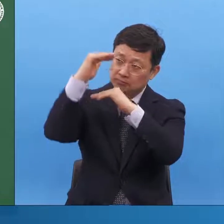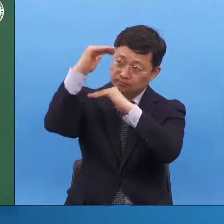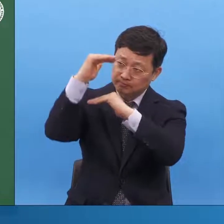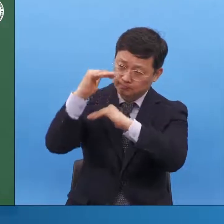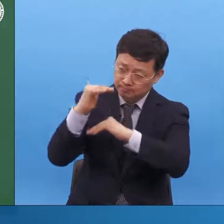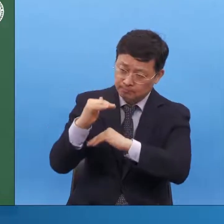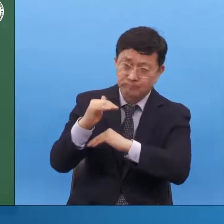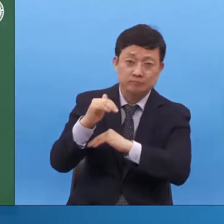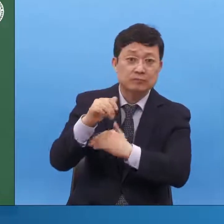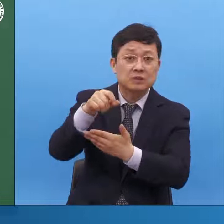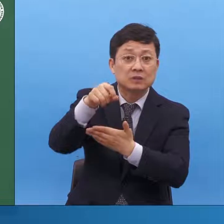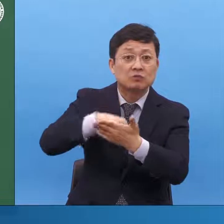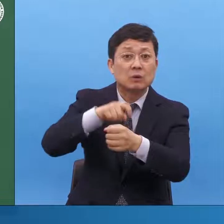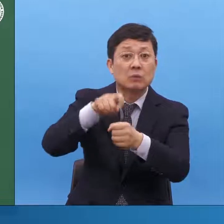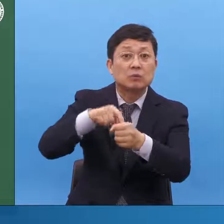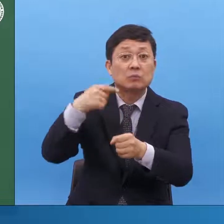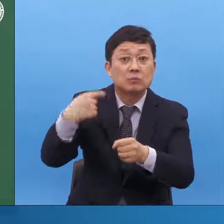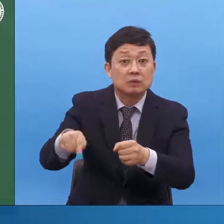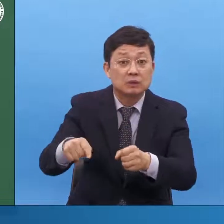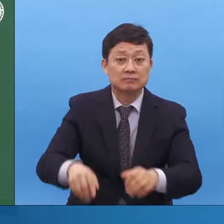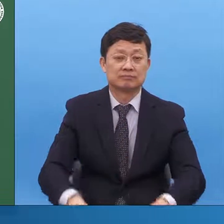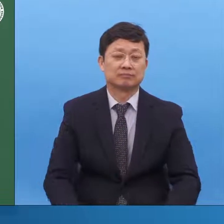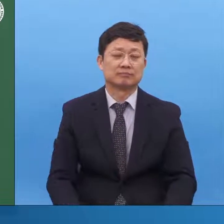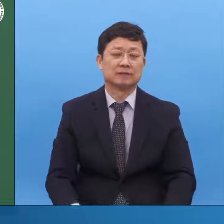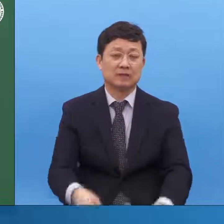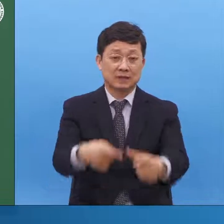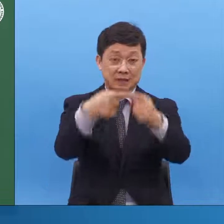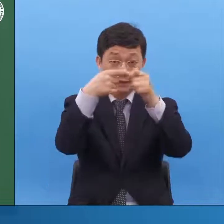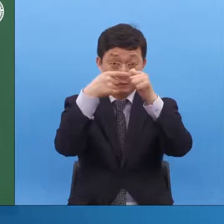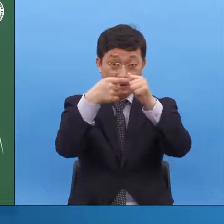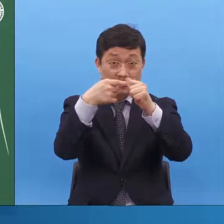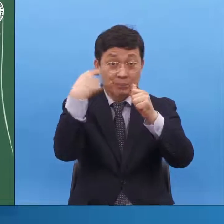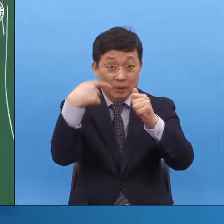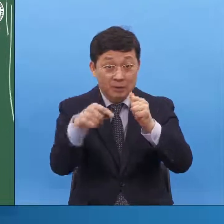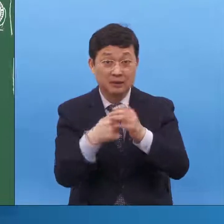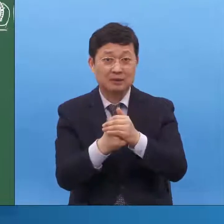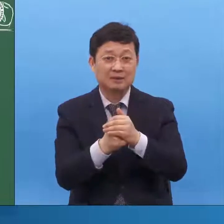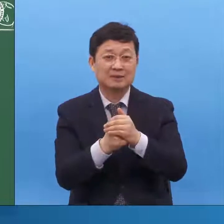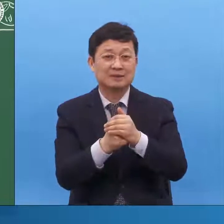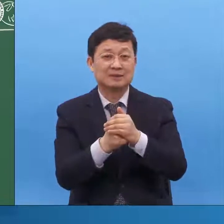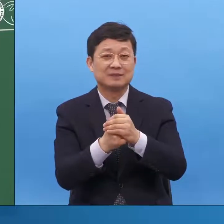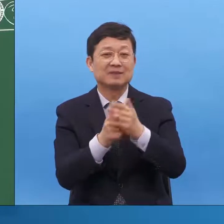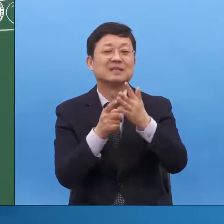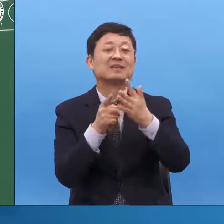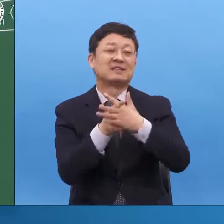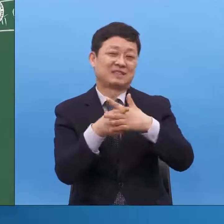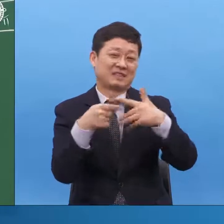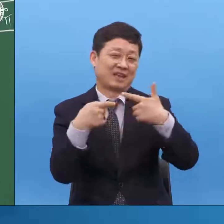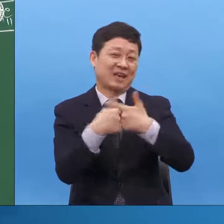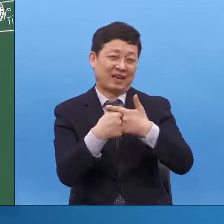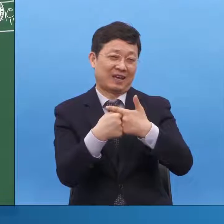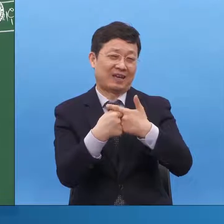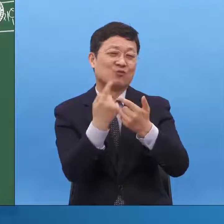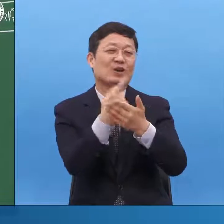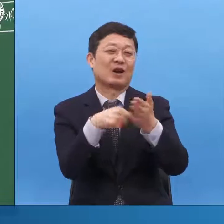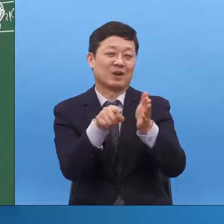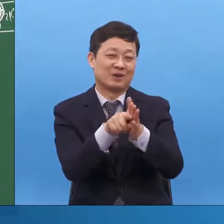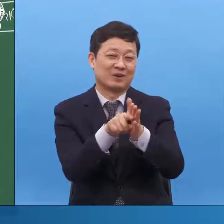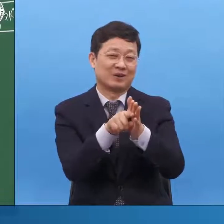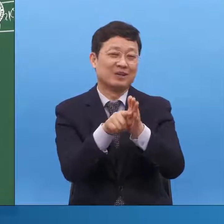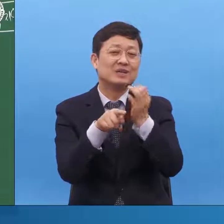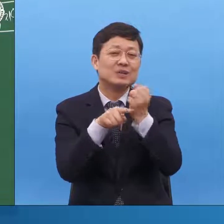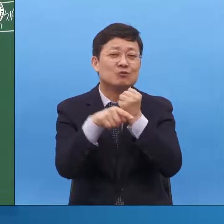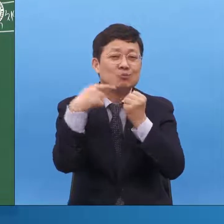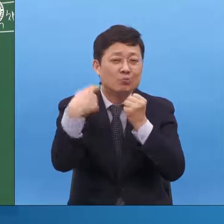about that 알아듣도록 하기 위해서. so that they can understand, 또 못 알아듣도록 하기 but 위해서. also so that they will